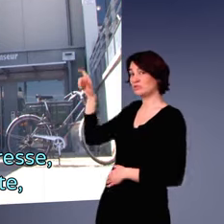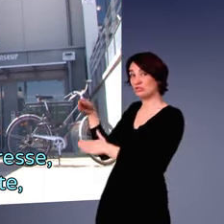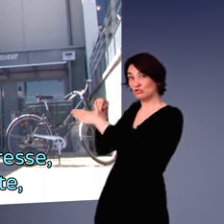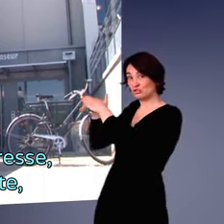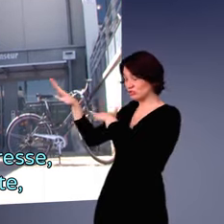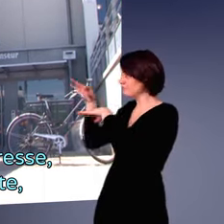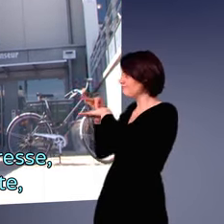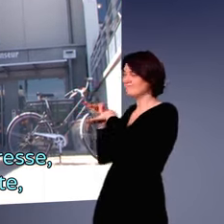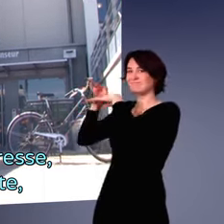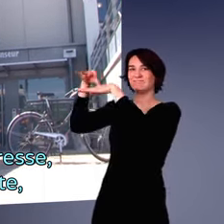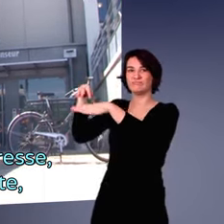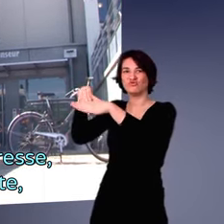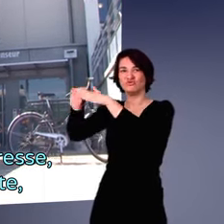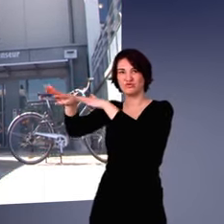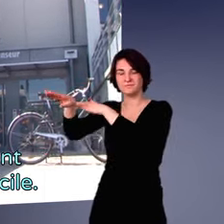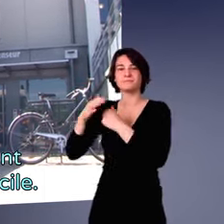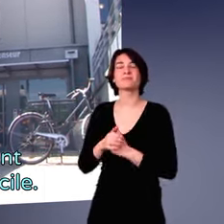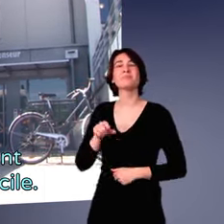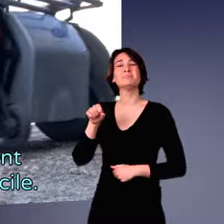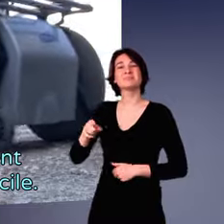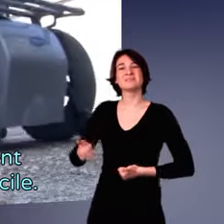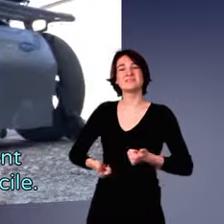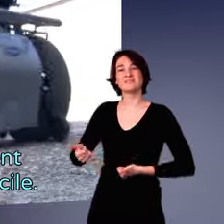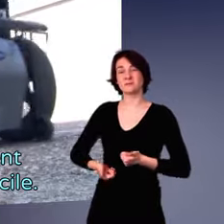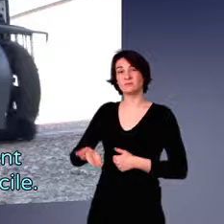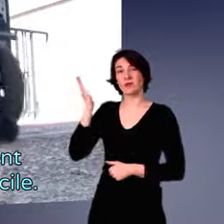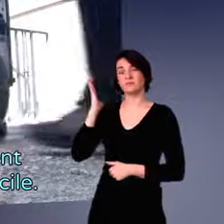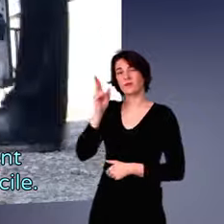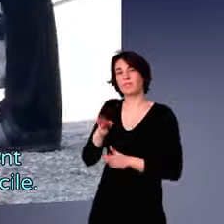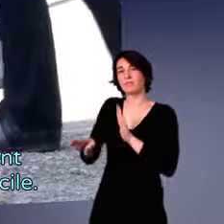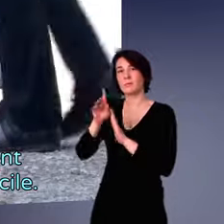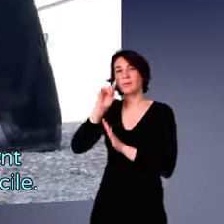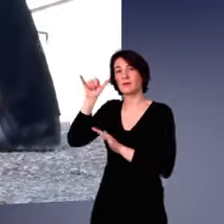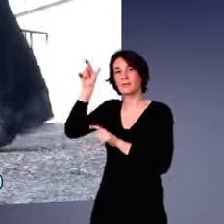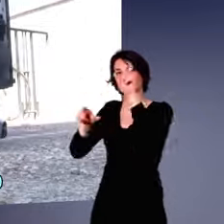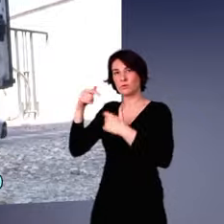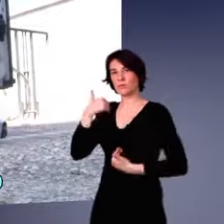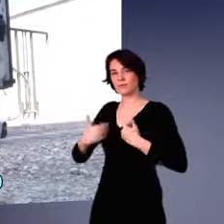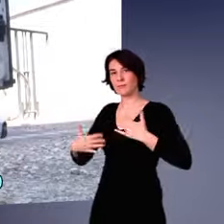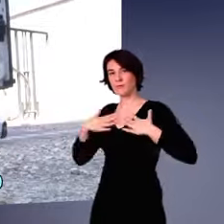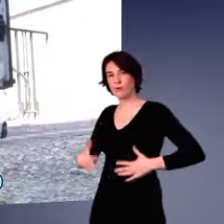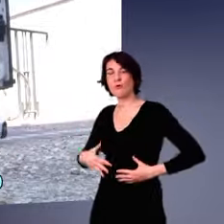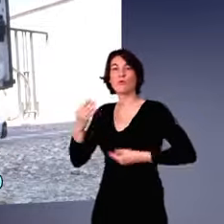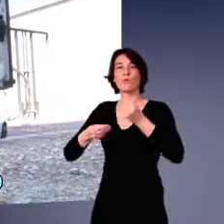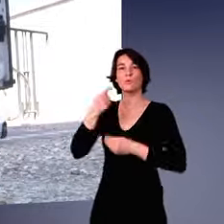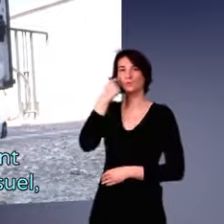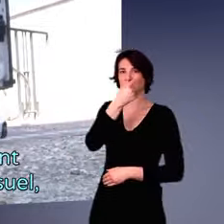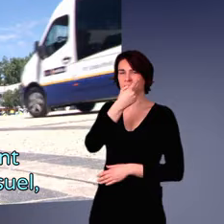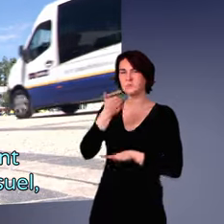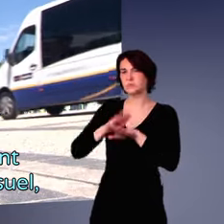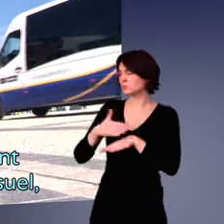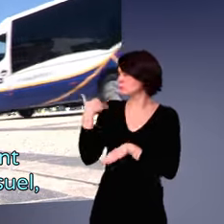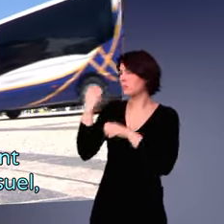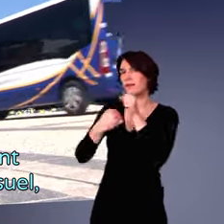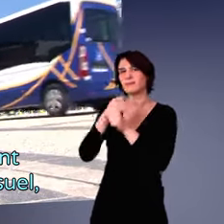adresse et même du porte à porte avec un accompagnement jusqu'à l'intérieur du domicile réservé jusqu'en 2009 aux